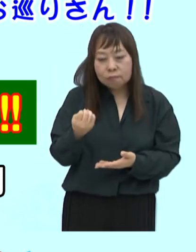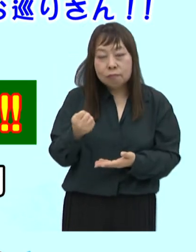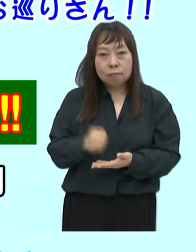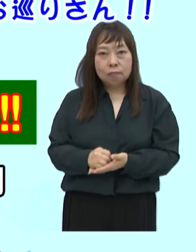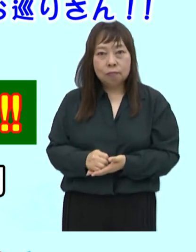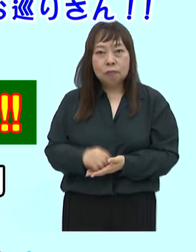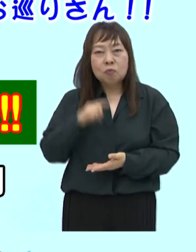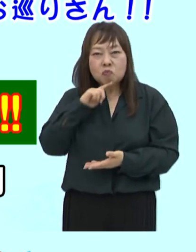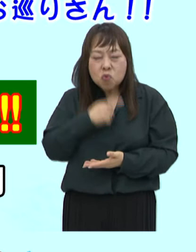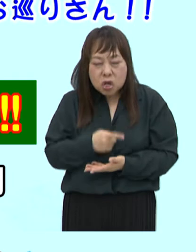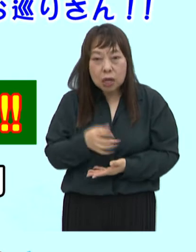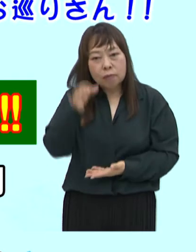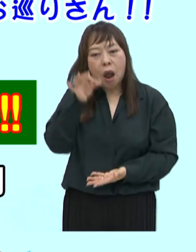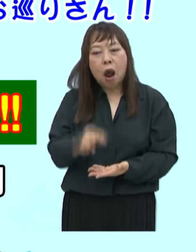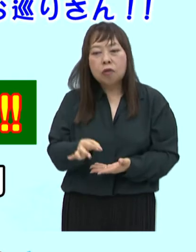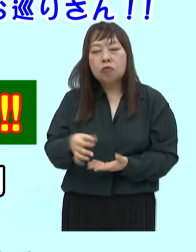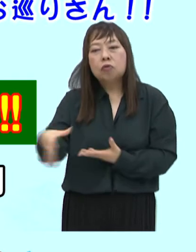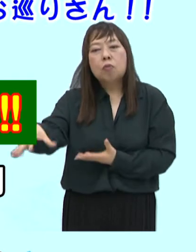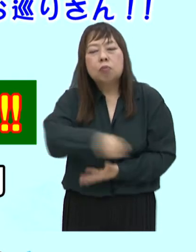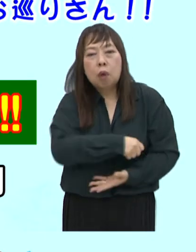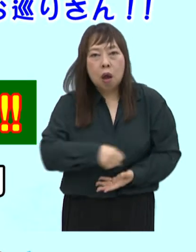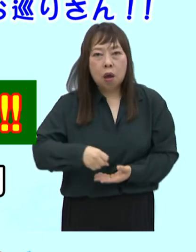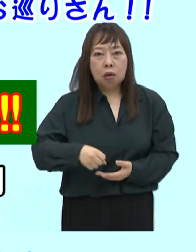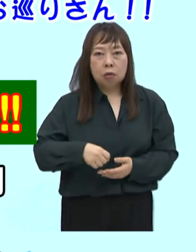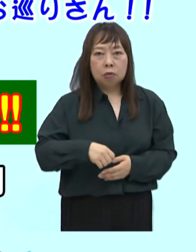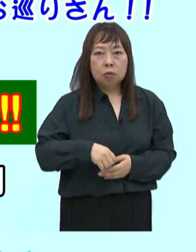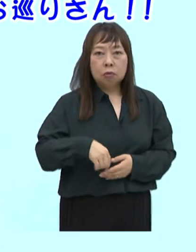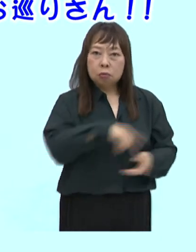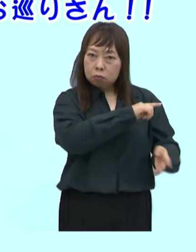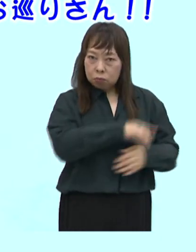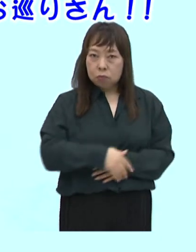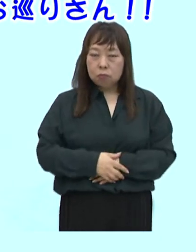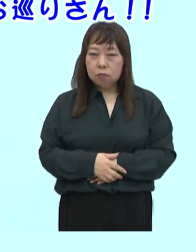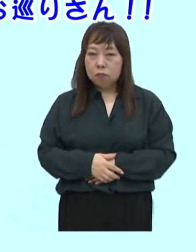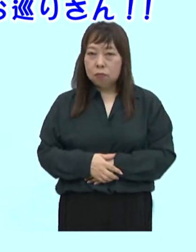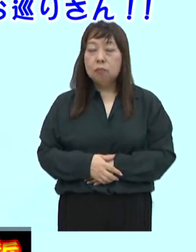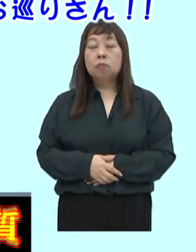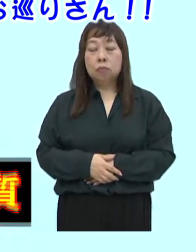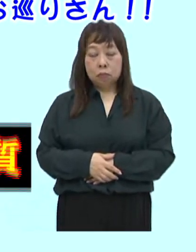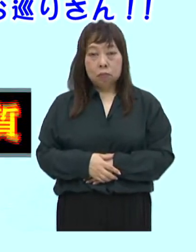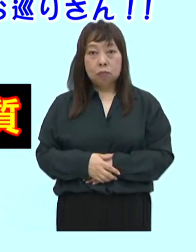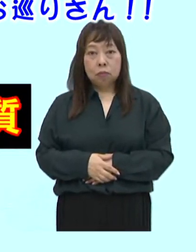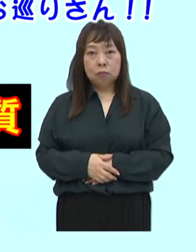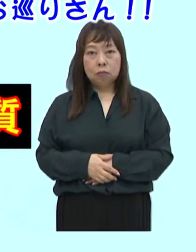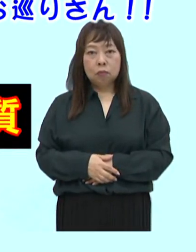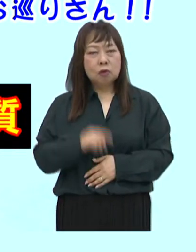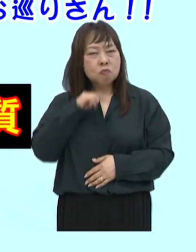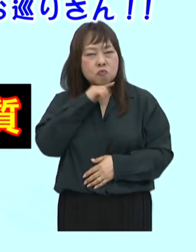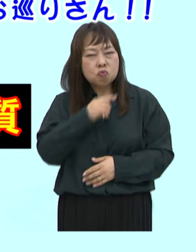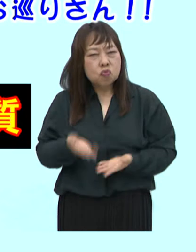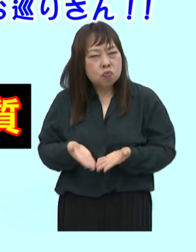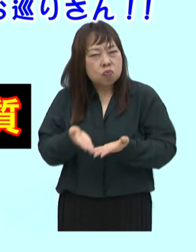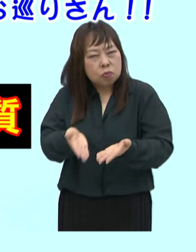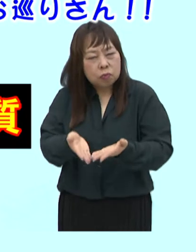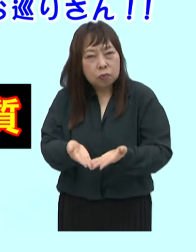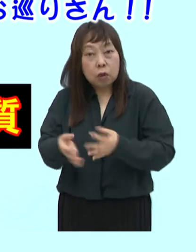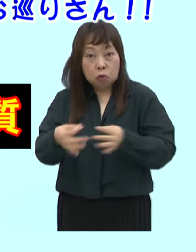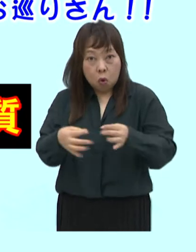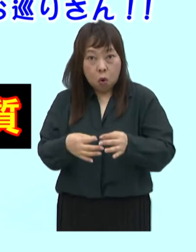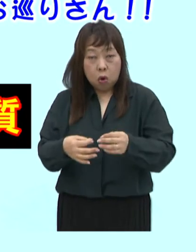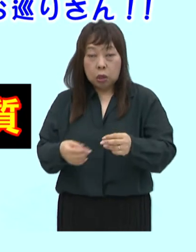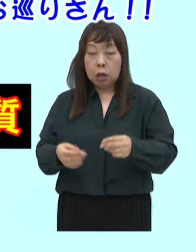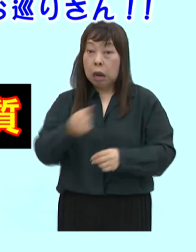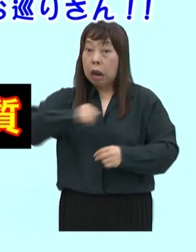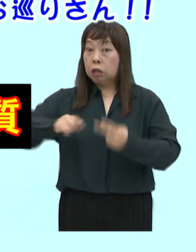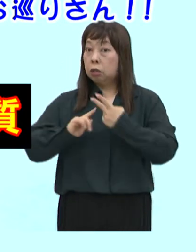に安い値段で買い取っていくというケース、他にも押し付け商法や送りつけ商法